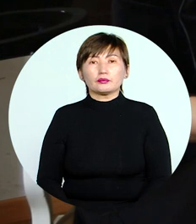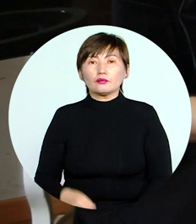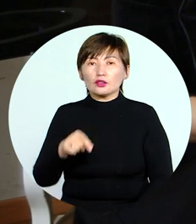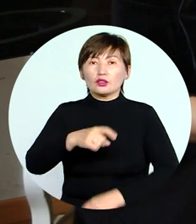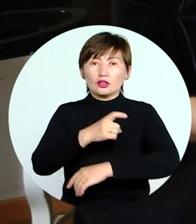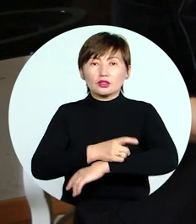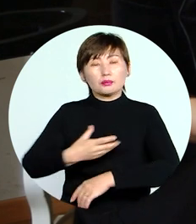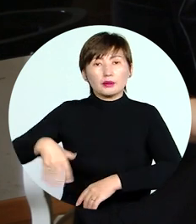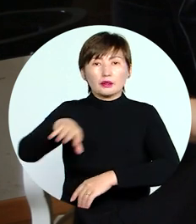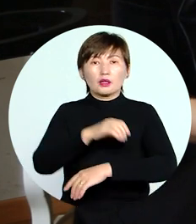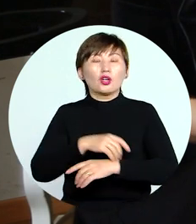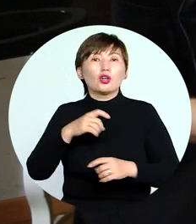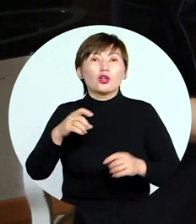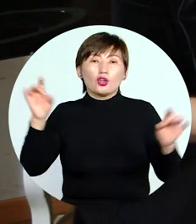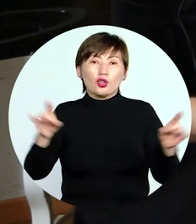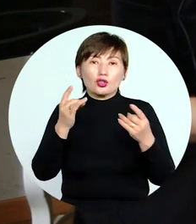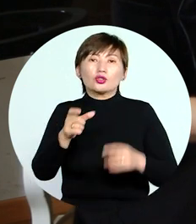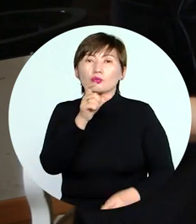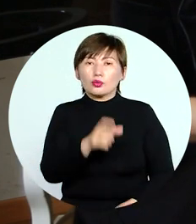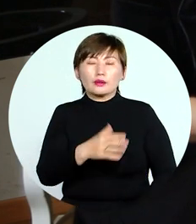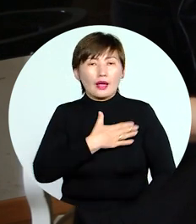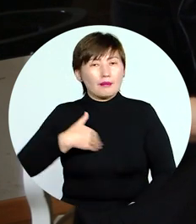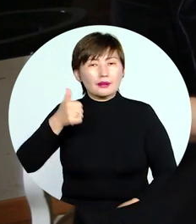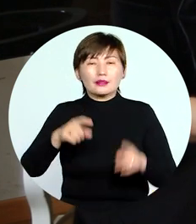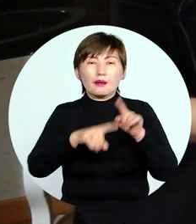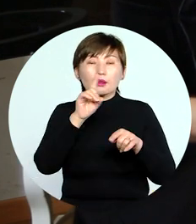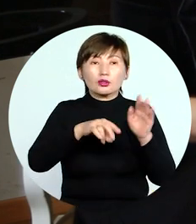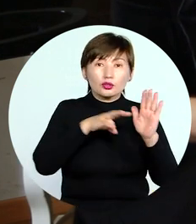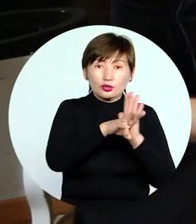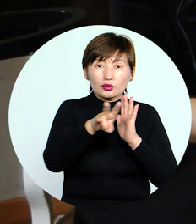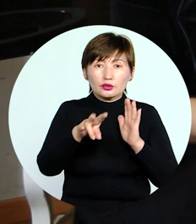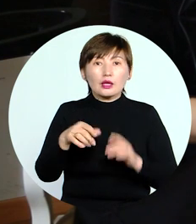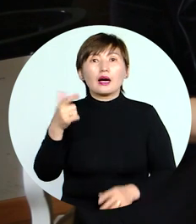Өнөөдрийн хичээлээрээ бид хөгжим хүн амьд бие организмд хэрхэн нөлөөлдөг талаар